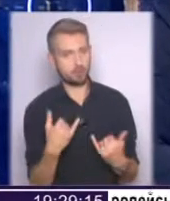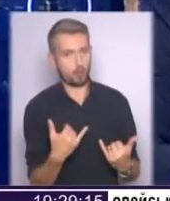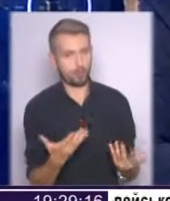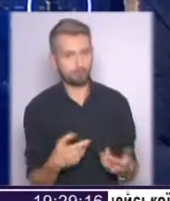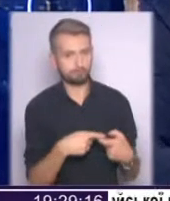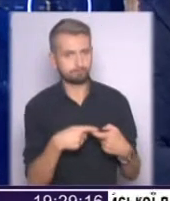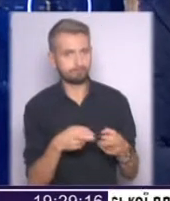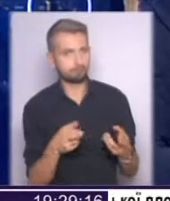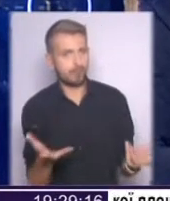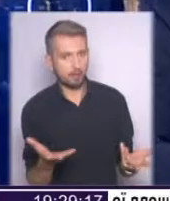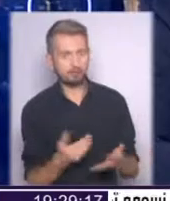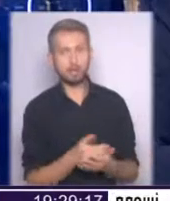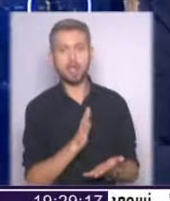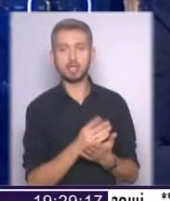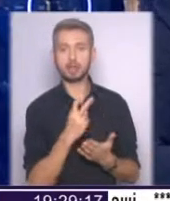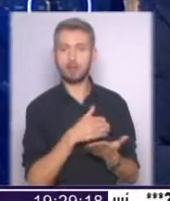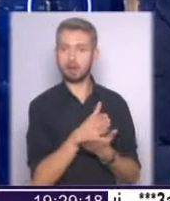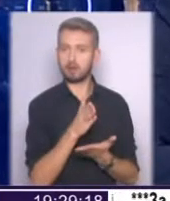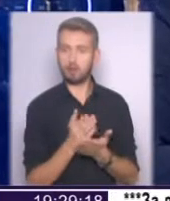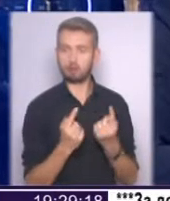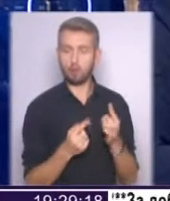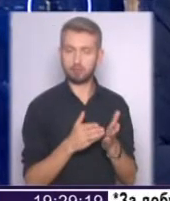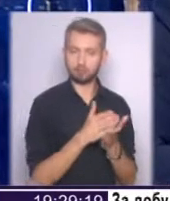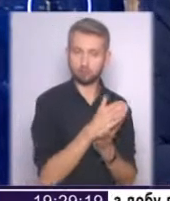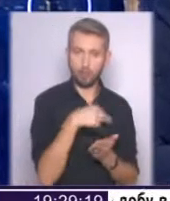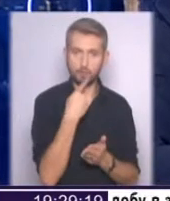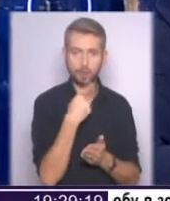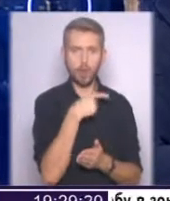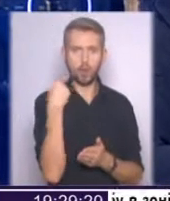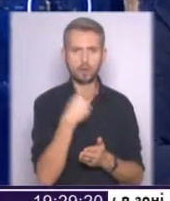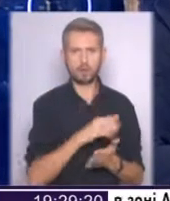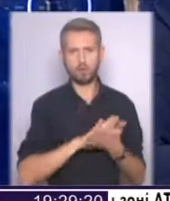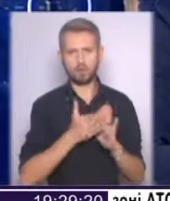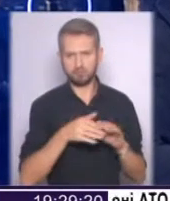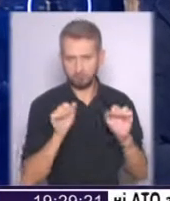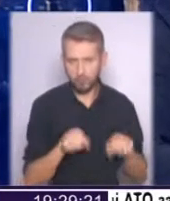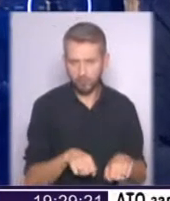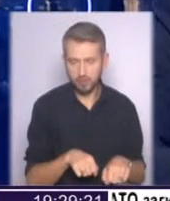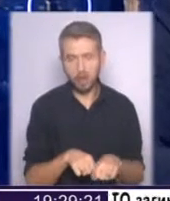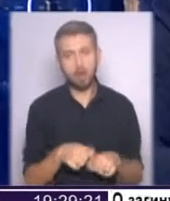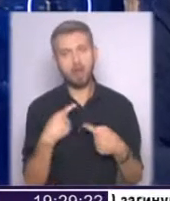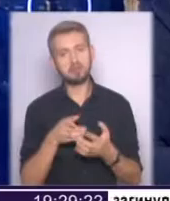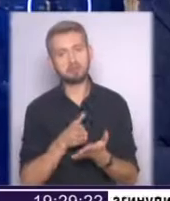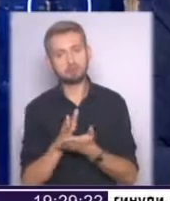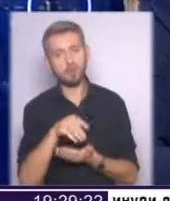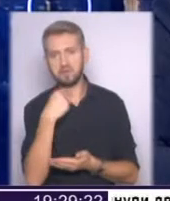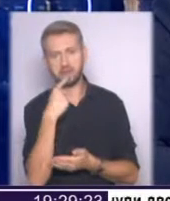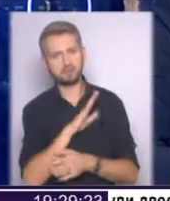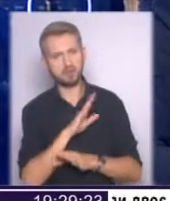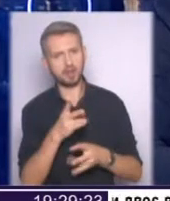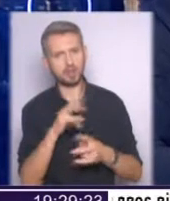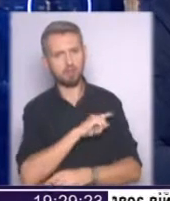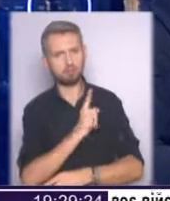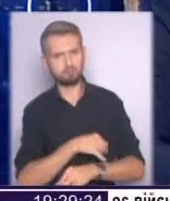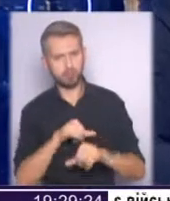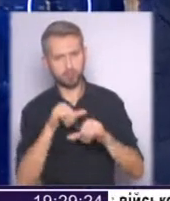Є 2 крила. Одне крило говорить про те, що Росія договороздатна, з нею можна домовлятися. Є інше крило, яке говорить, ні, треба посилити